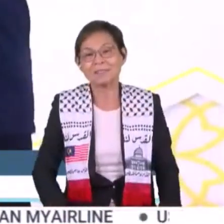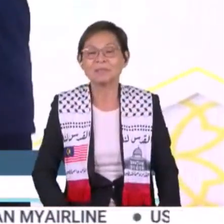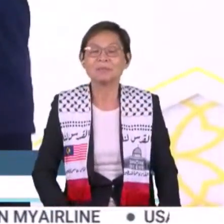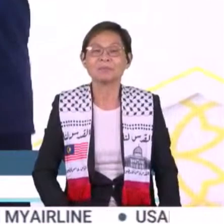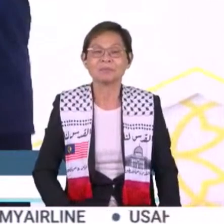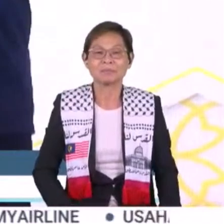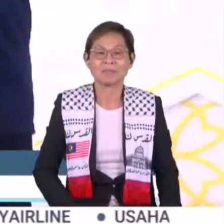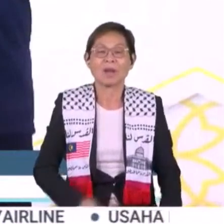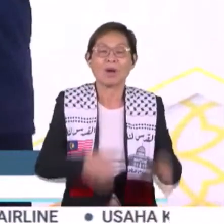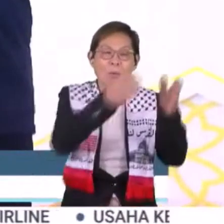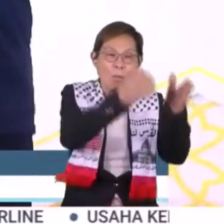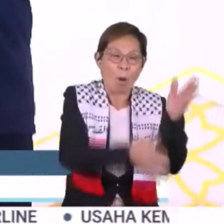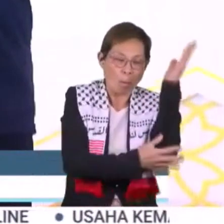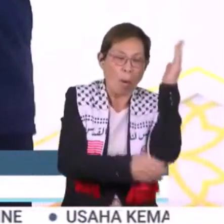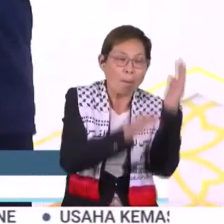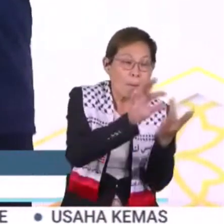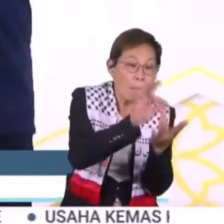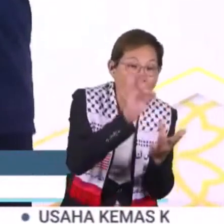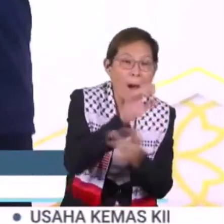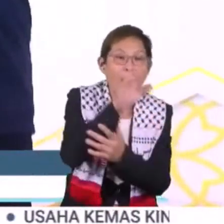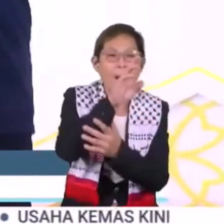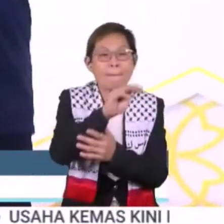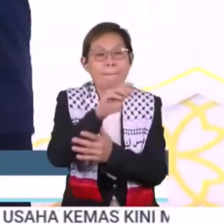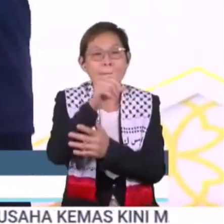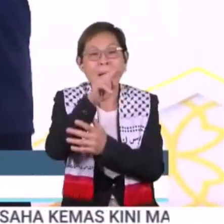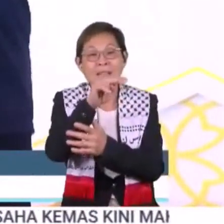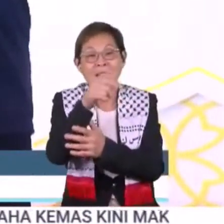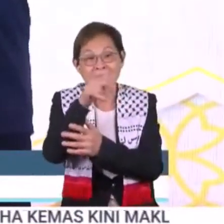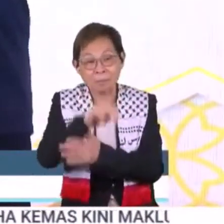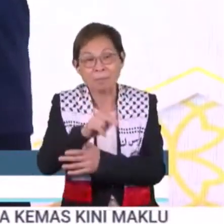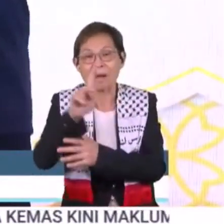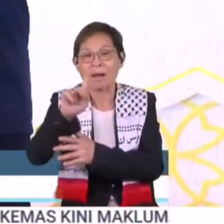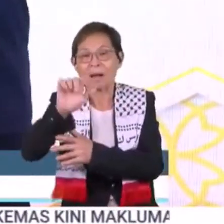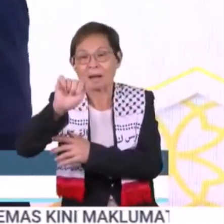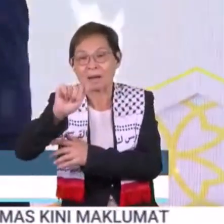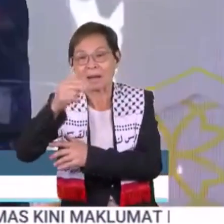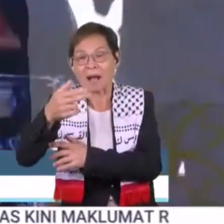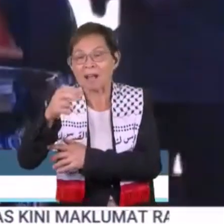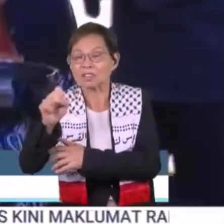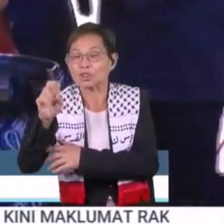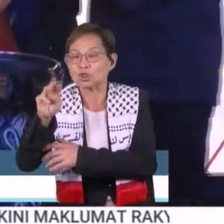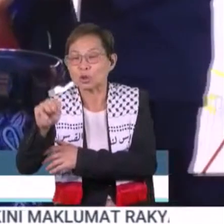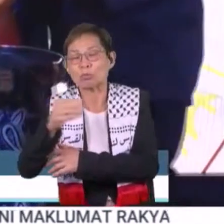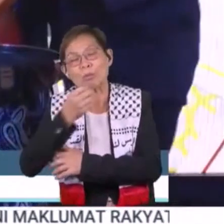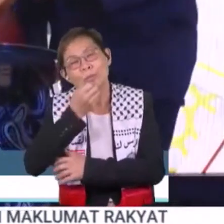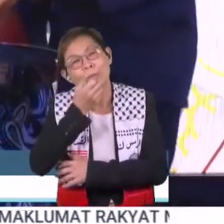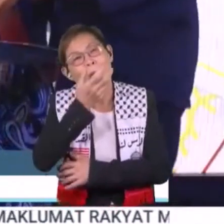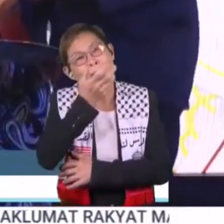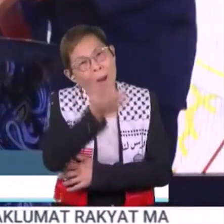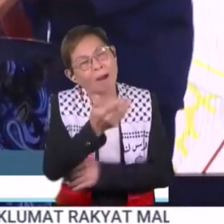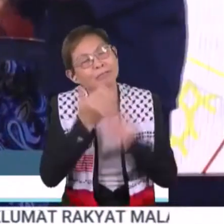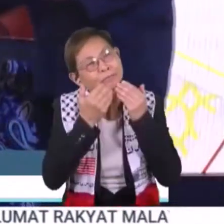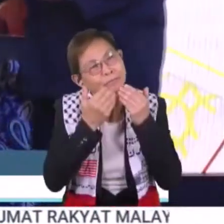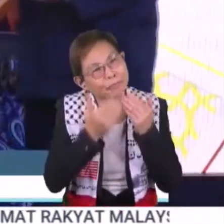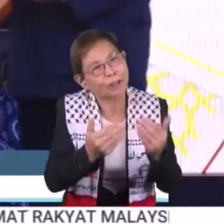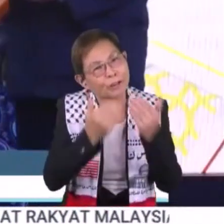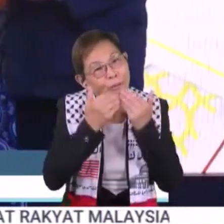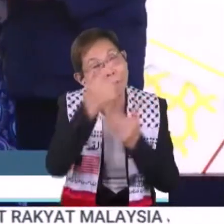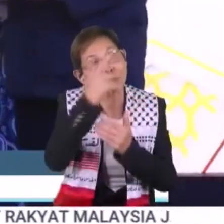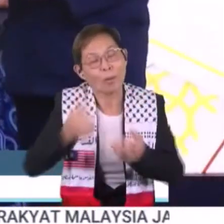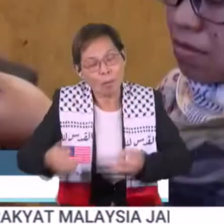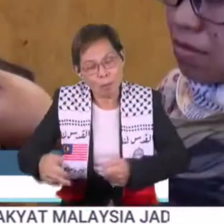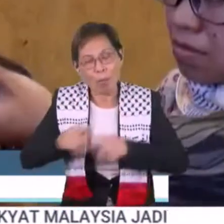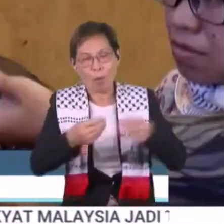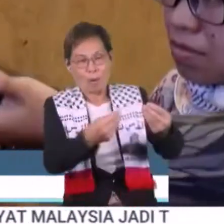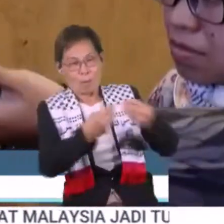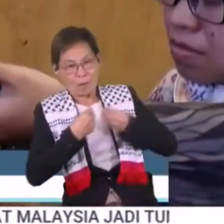Dalam pada itu, antara asnaf yang terpilih, Abdul Manan Baharudin dan Kalsom Mat Ali menzahirkan rasa syukur dan terima kasih atas